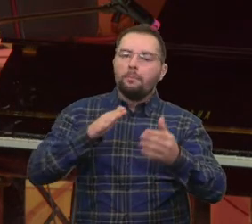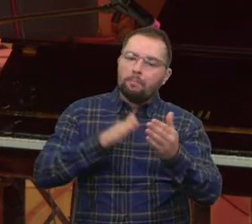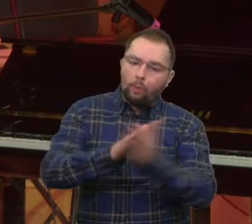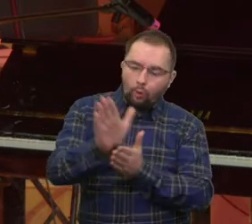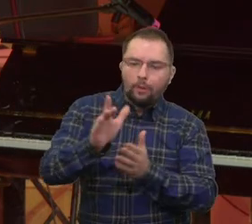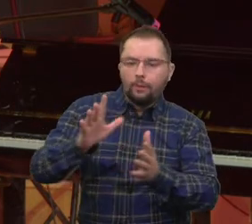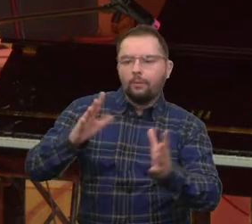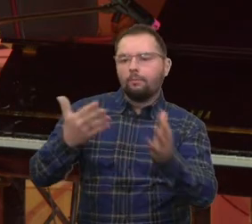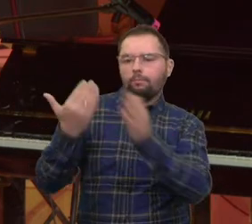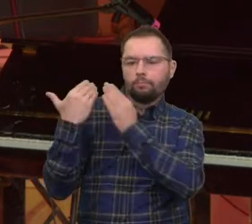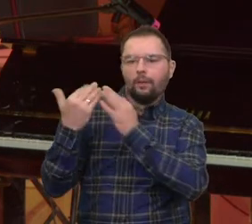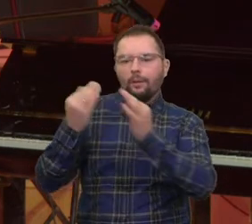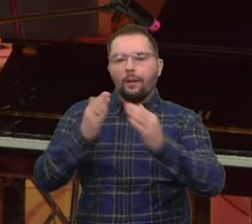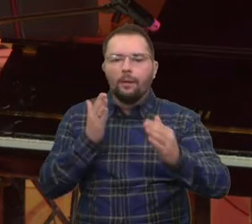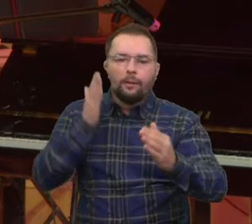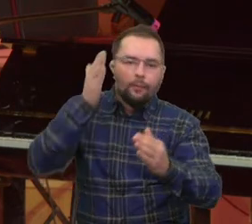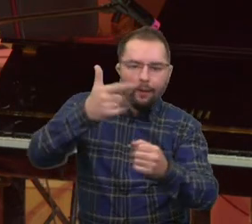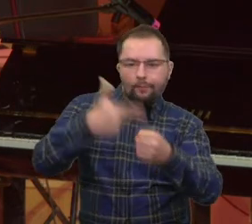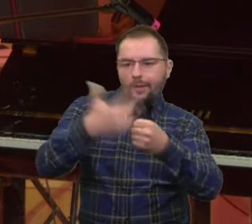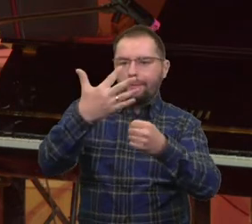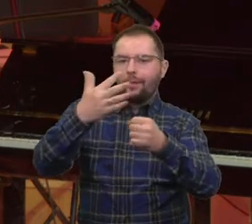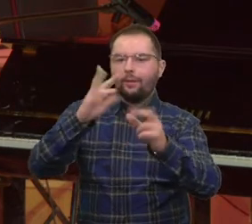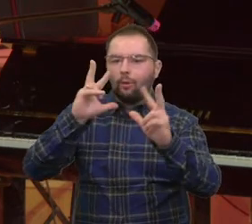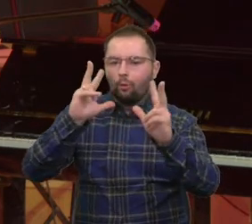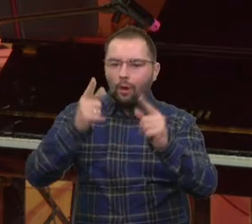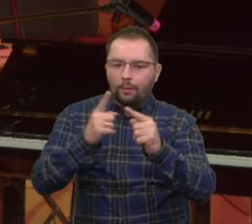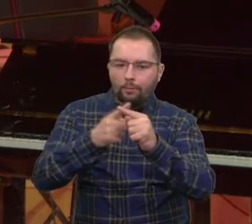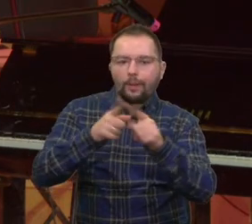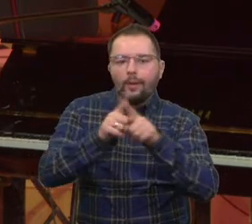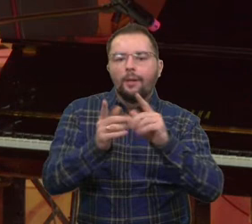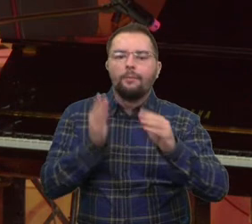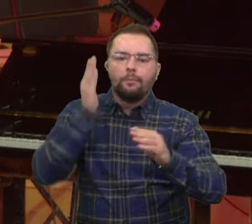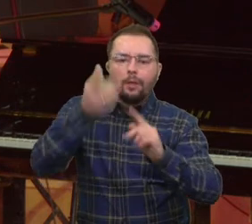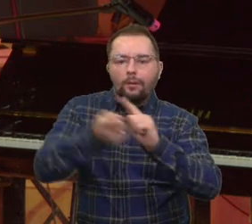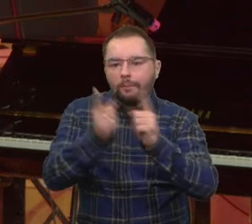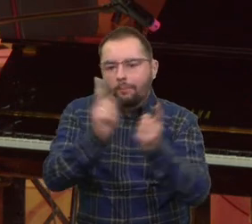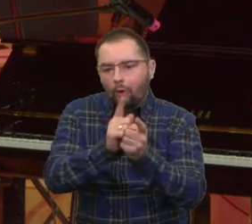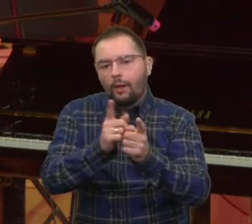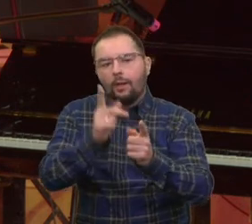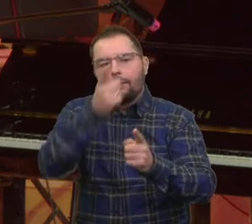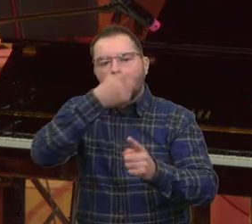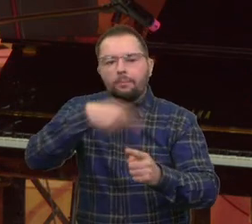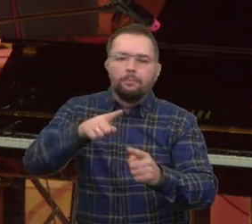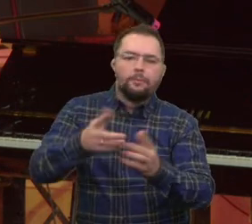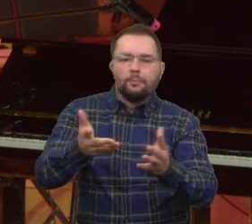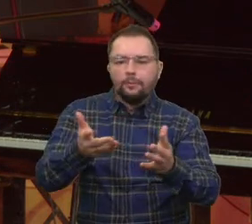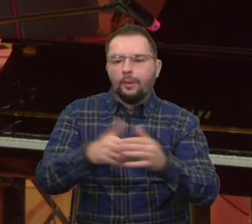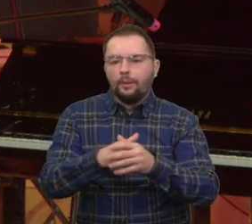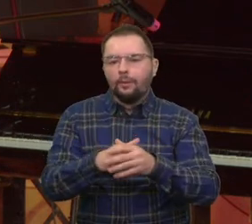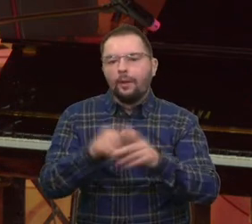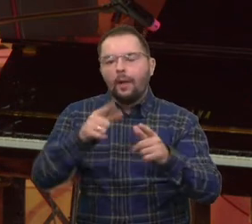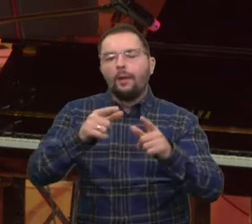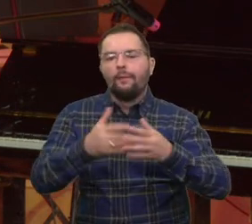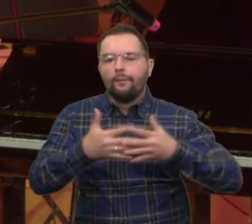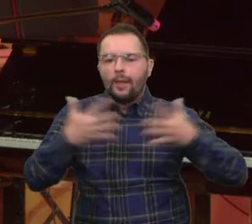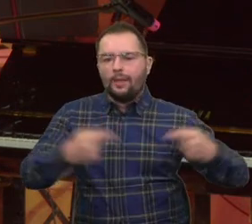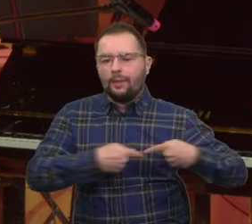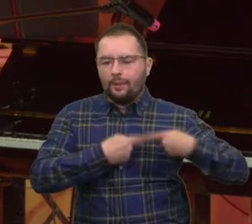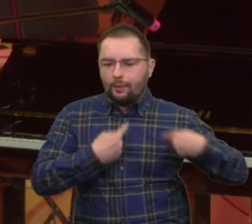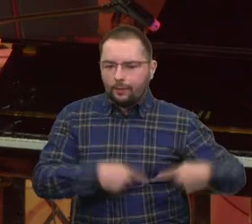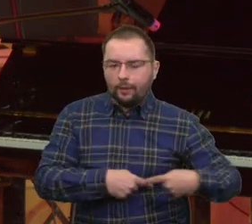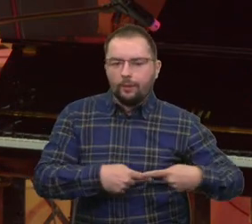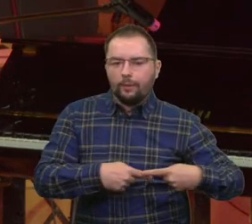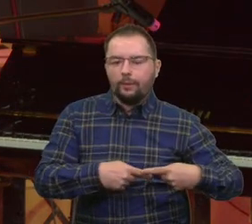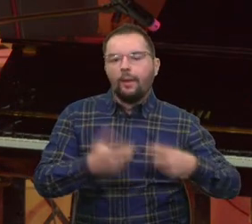początek, żeby te kolejne 25 lat też się tutaj spotkać, nie wiadomo w jakiej formie, ale myślę, że z wielkim sercem, a to, co się ma w sercu,